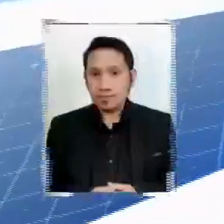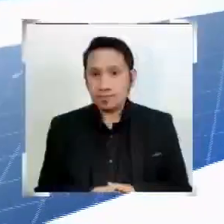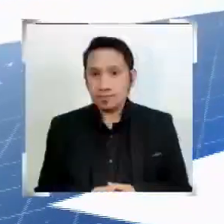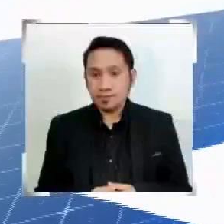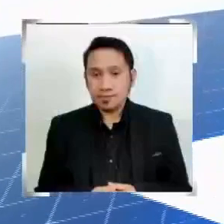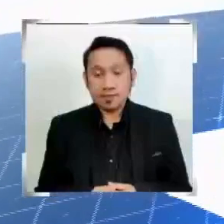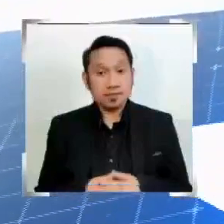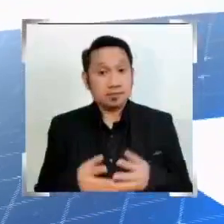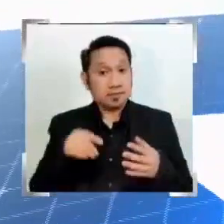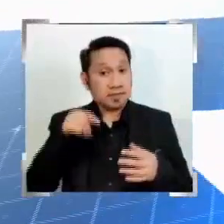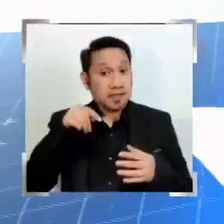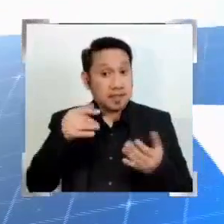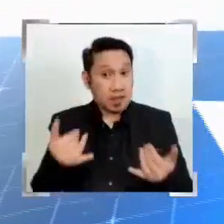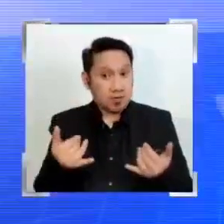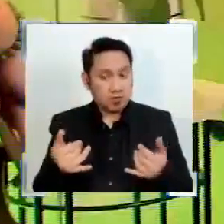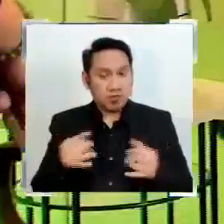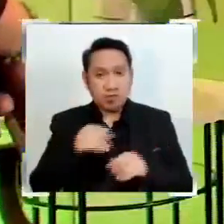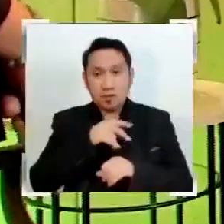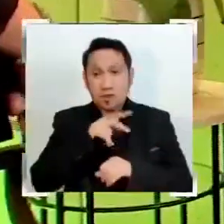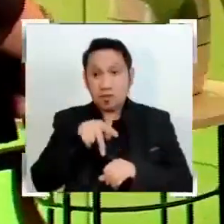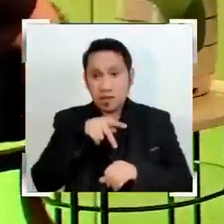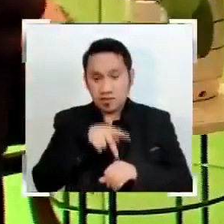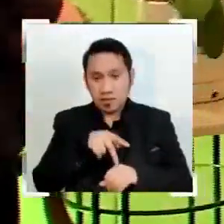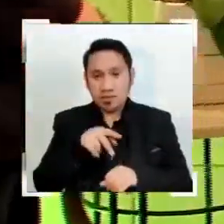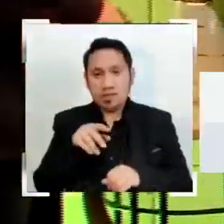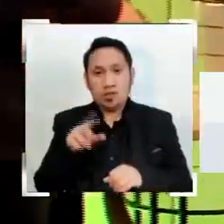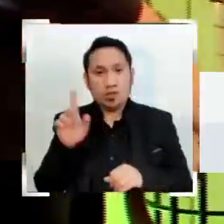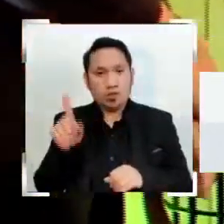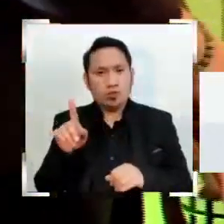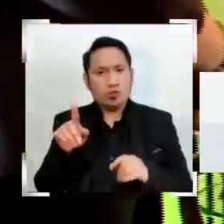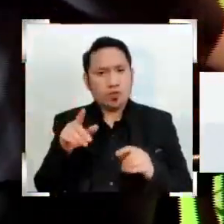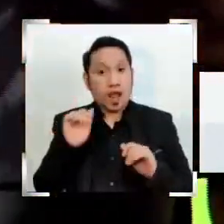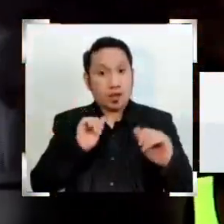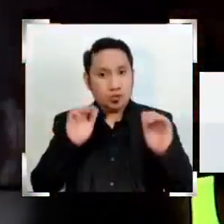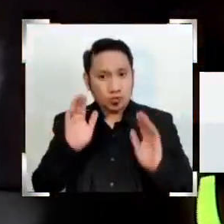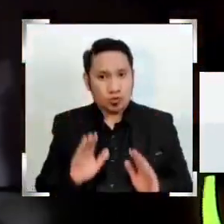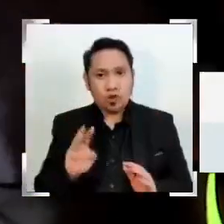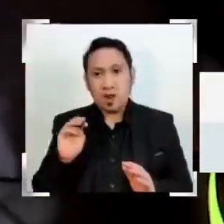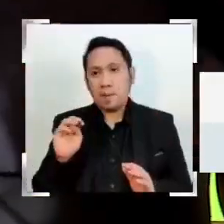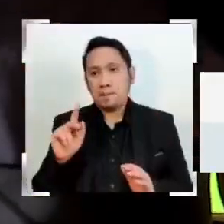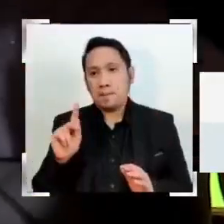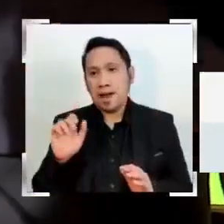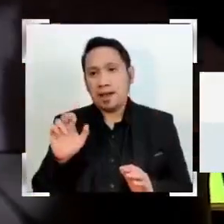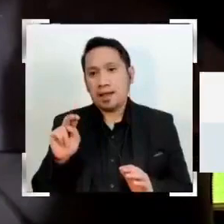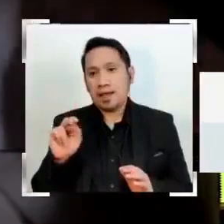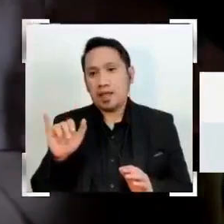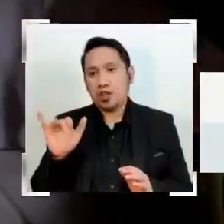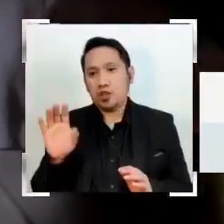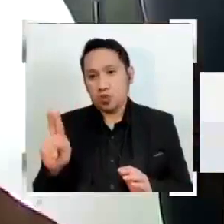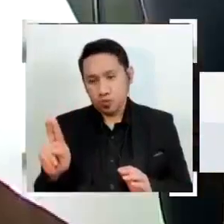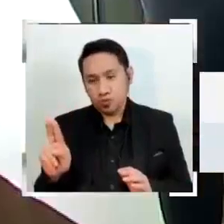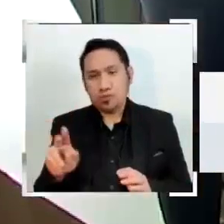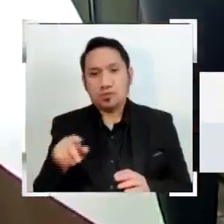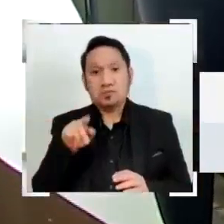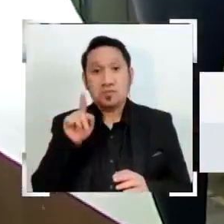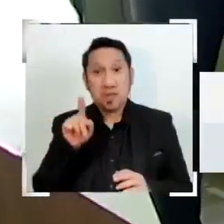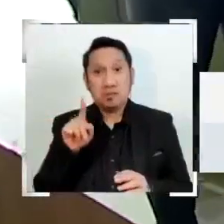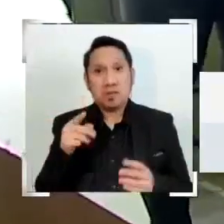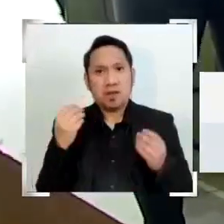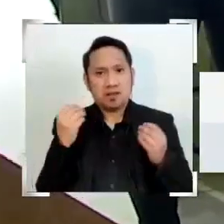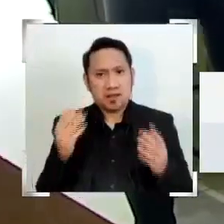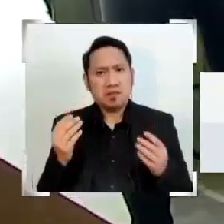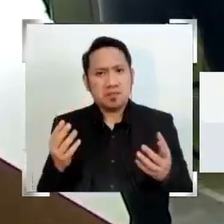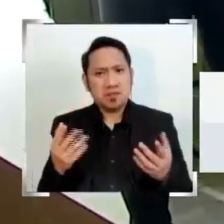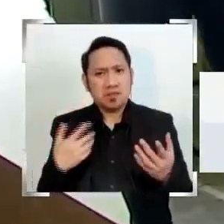Mula sa Pilipinas ngayon, si One Piece star Makinyu. Para yan sa kanyang fan meet. Marami raw inihandang sorpresa ang Japanese actor para sa